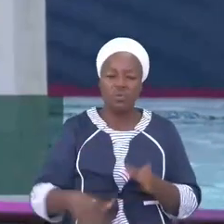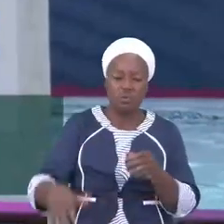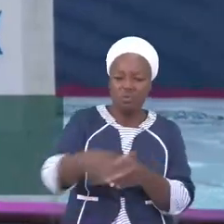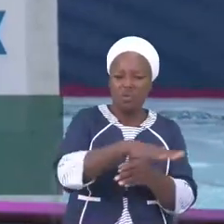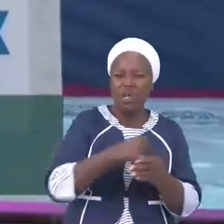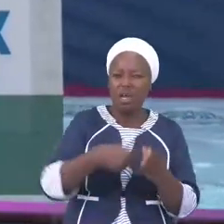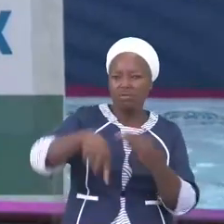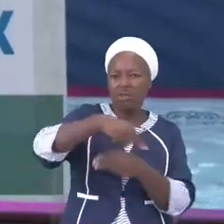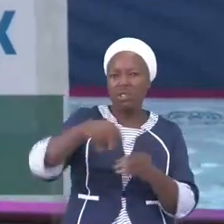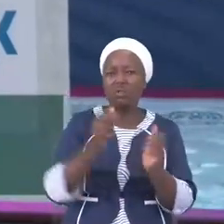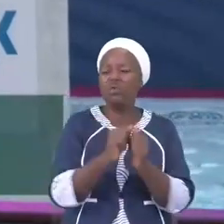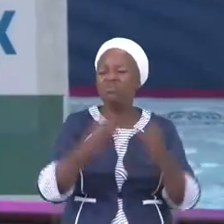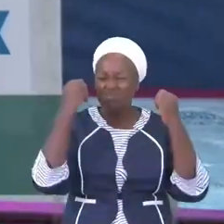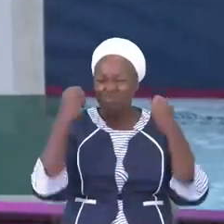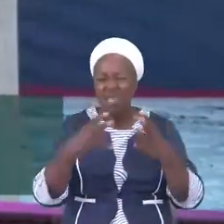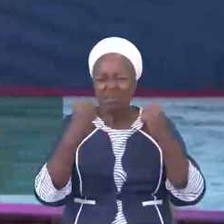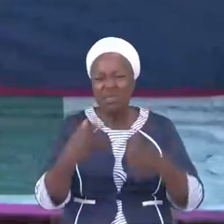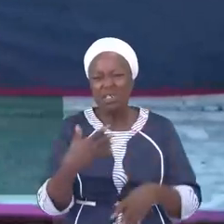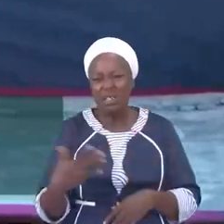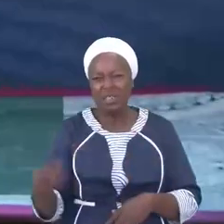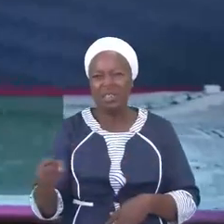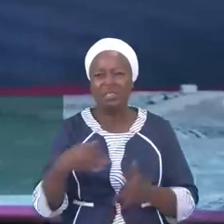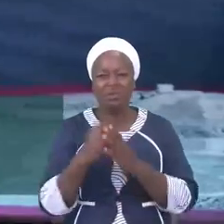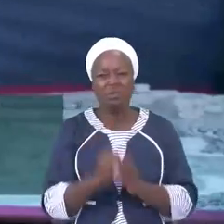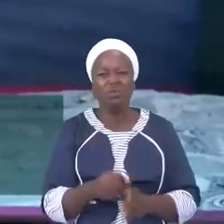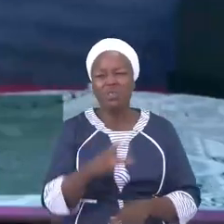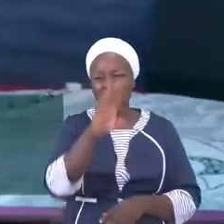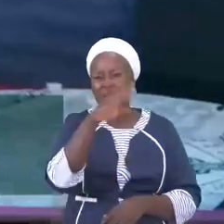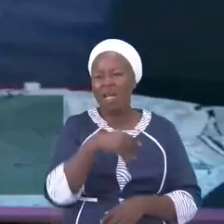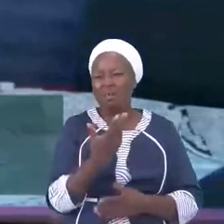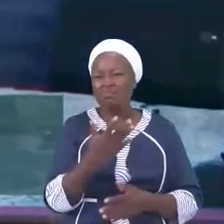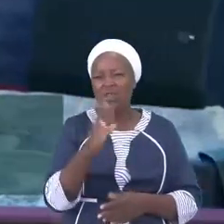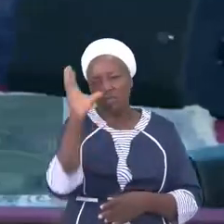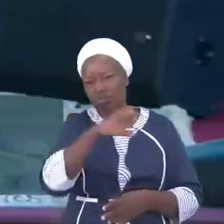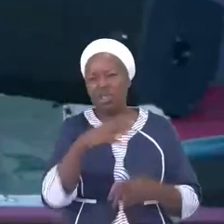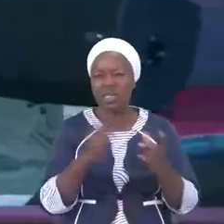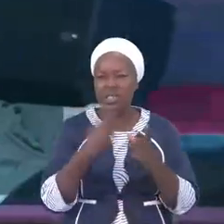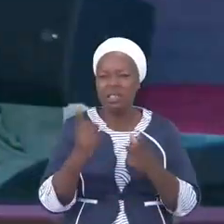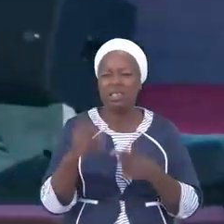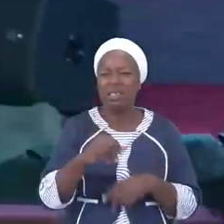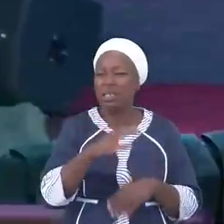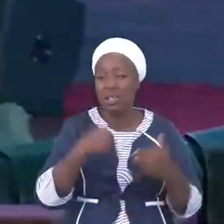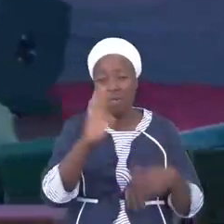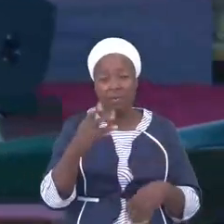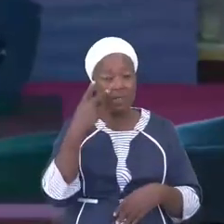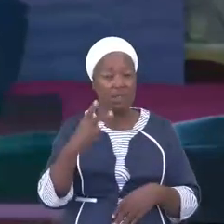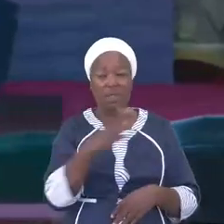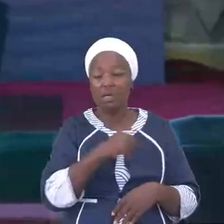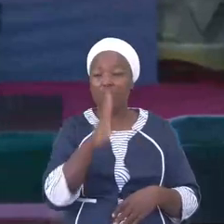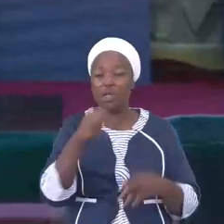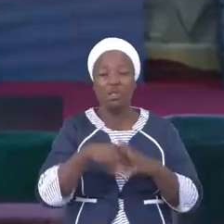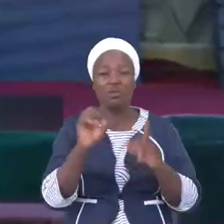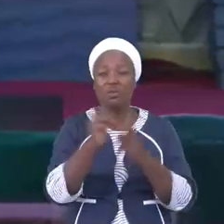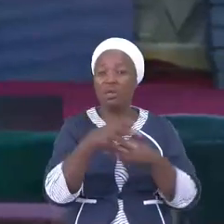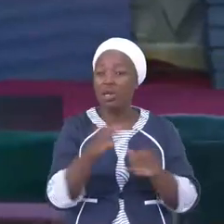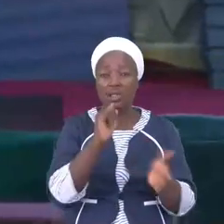Et il était environné de beaucoup de choses. C'était étrange. Il n'était jamais dans une situation pareille avant. Toutefois,